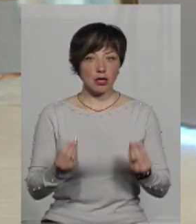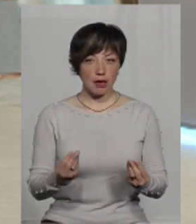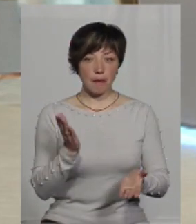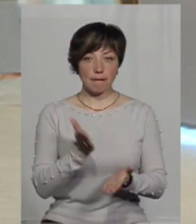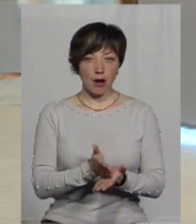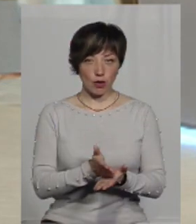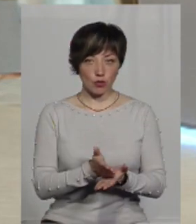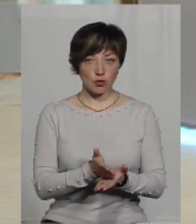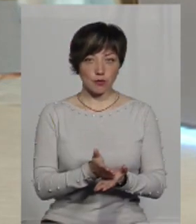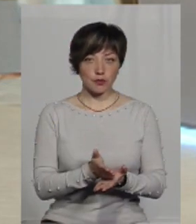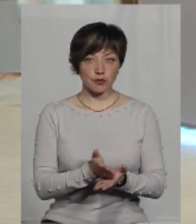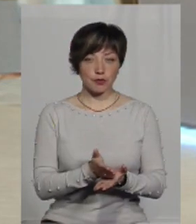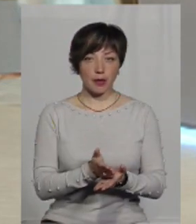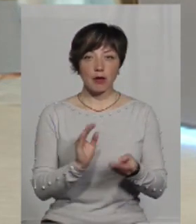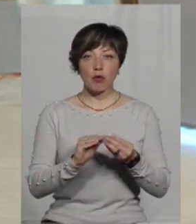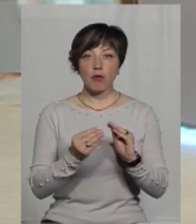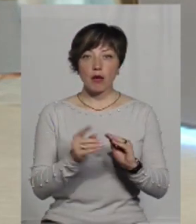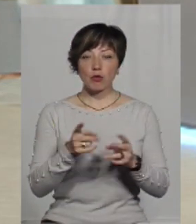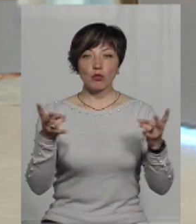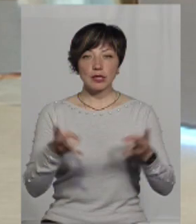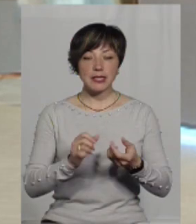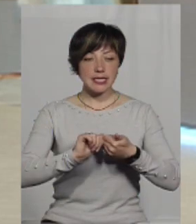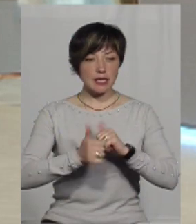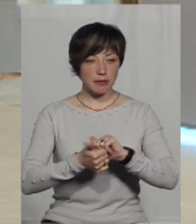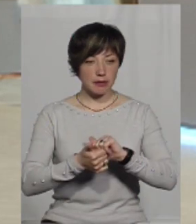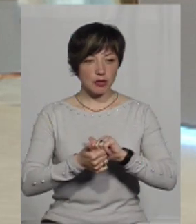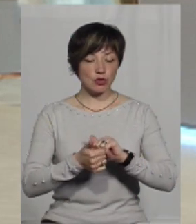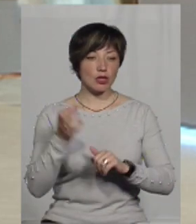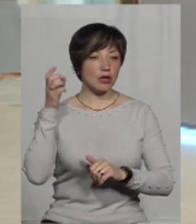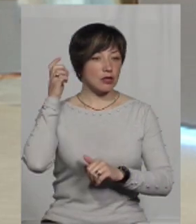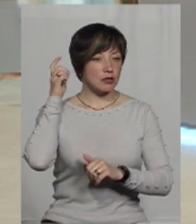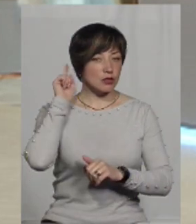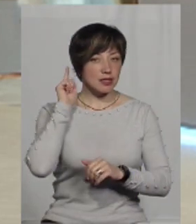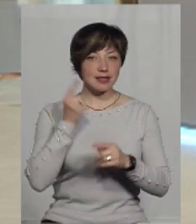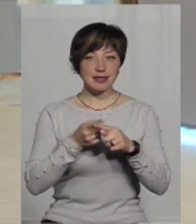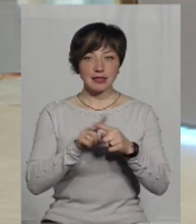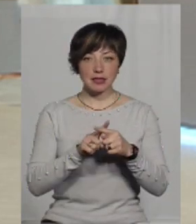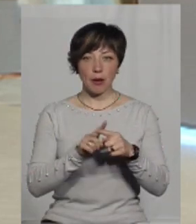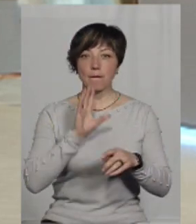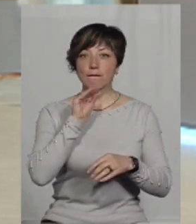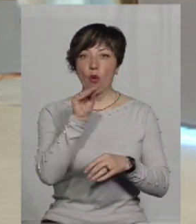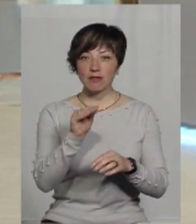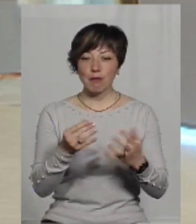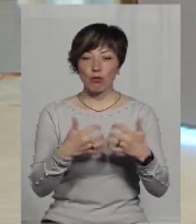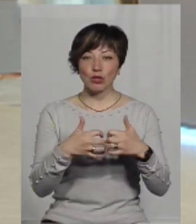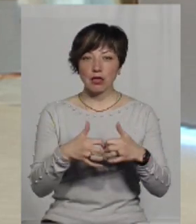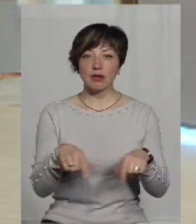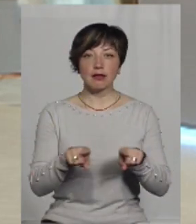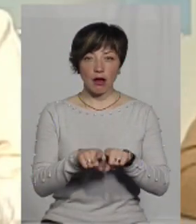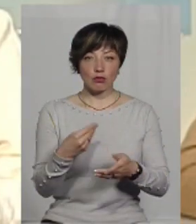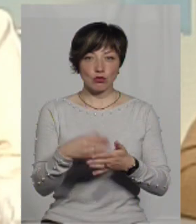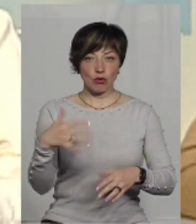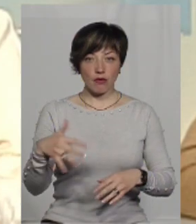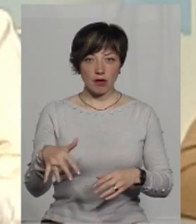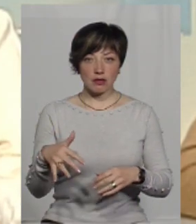день мають проблему з тим, що їм потрібно замінювати зовнішню частину кохлеарного імпланта, мовний процесор. Він також